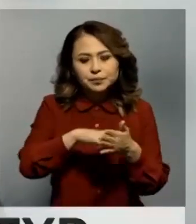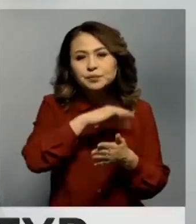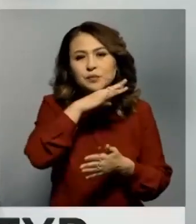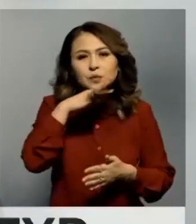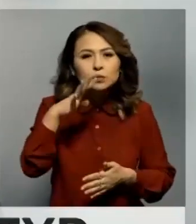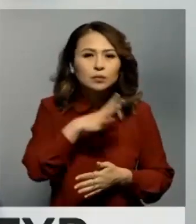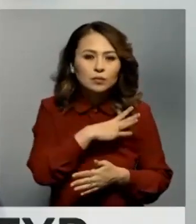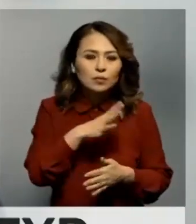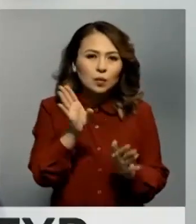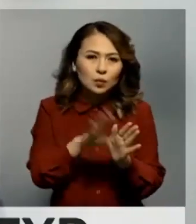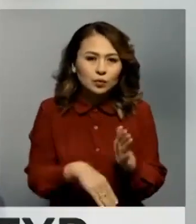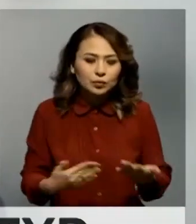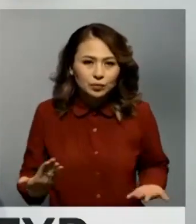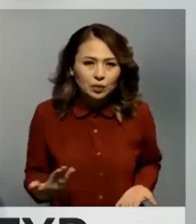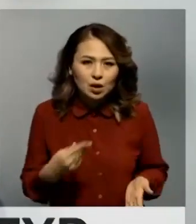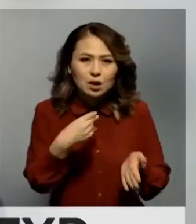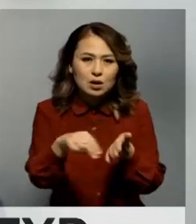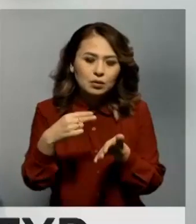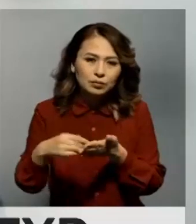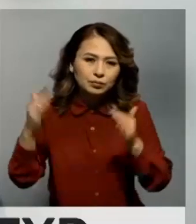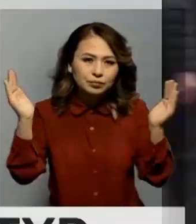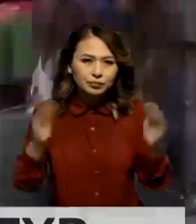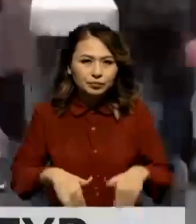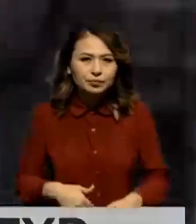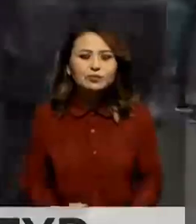халықтың әл-ауқатын нашарлатып, сатып алу қабілетін төмендетіп жіберді.